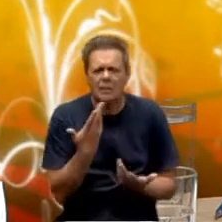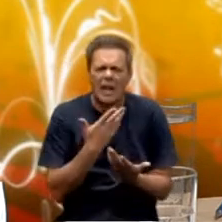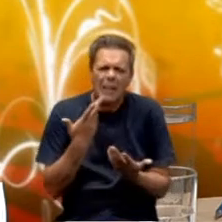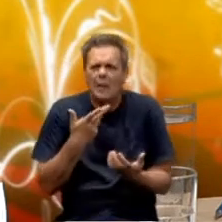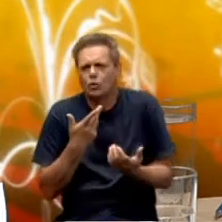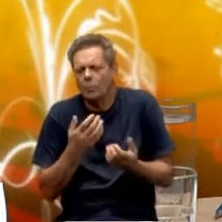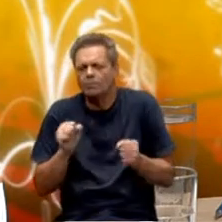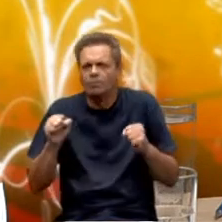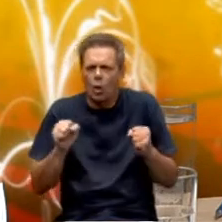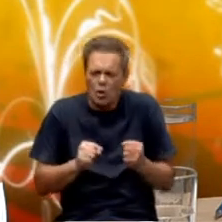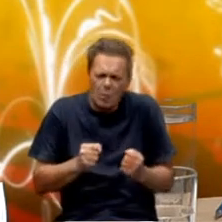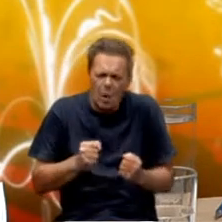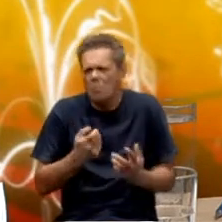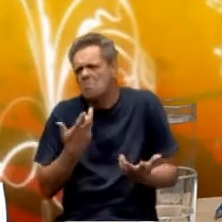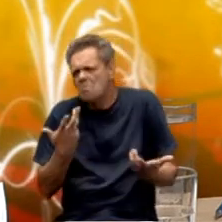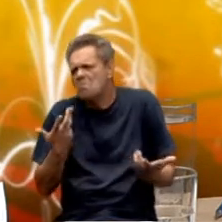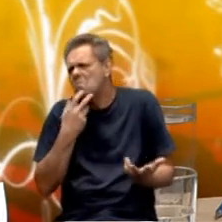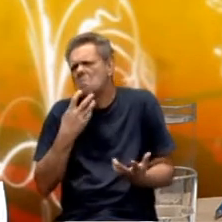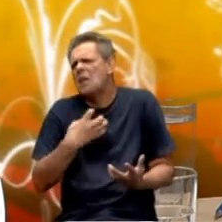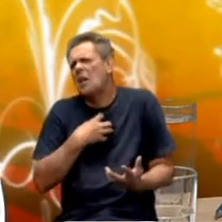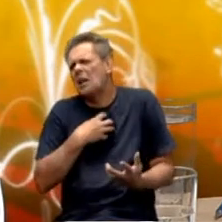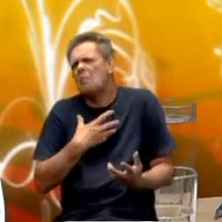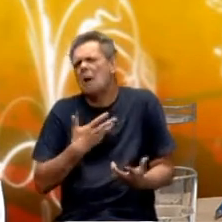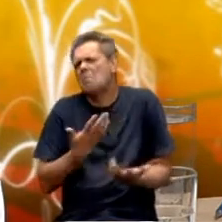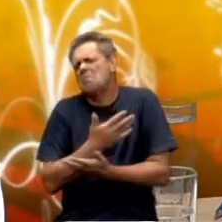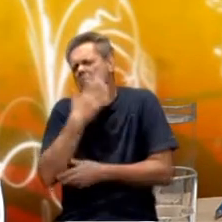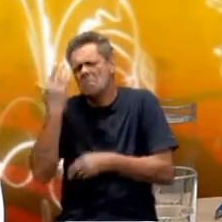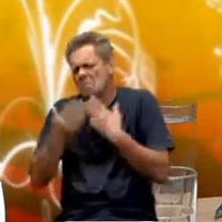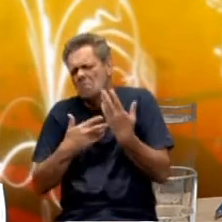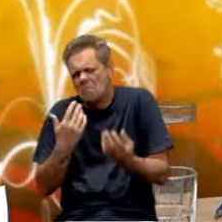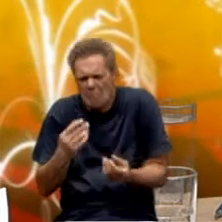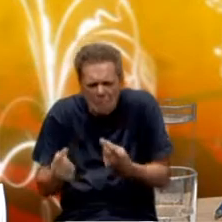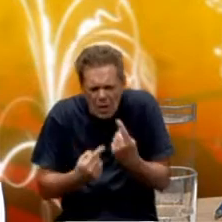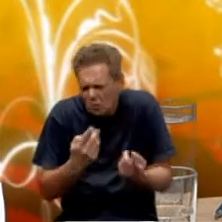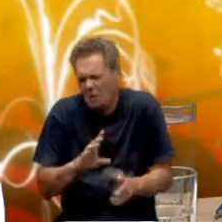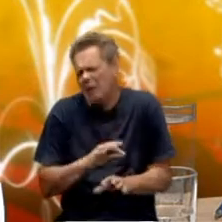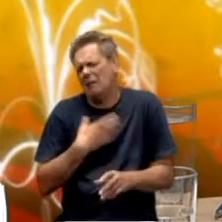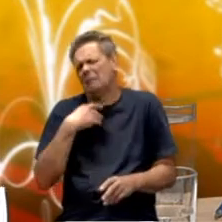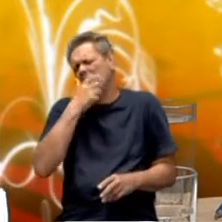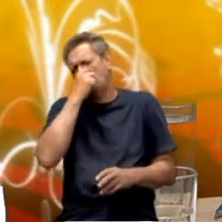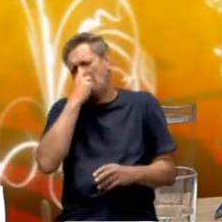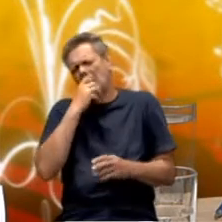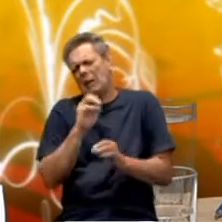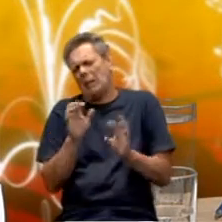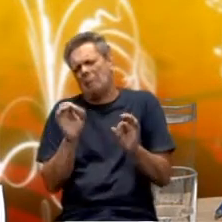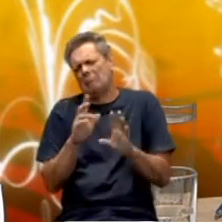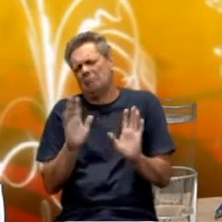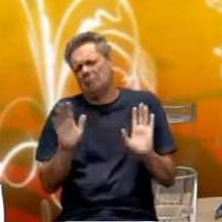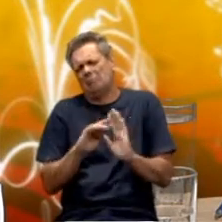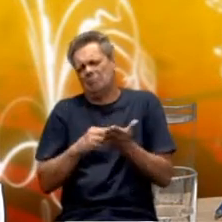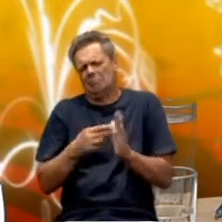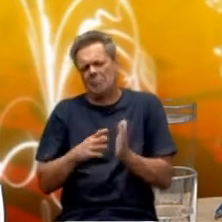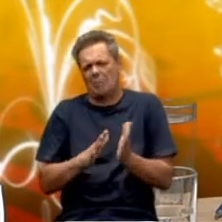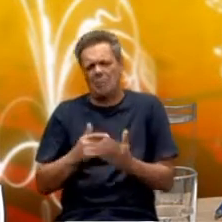ili je bezvezna gripica ili alergija ili nešto? Ma, prehlada obično, prehlada. Nije ništa strašno. Tako je, obična prehlada, onda evo, ja